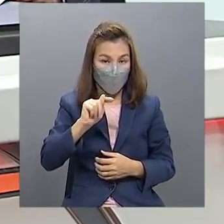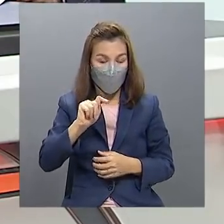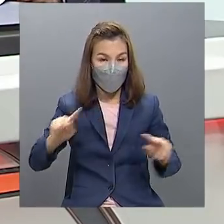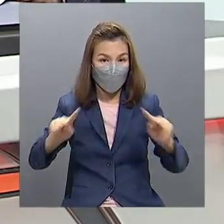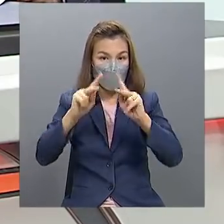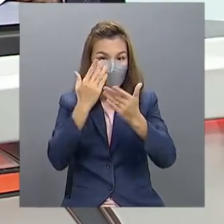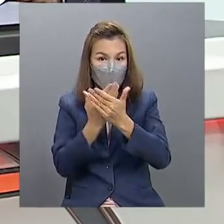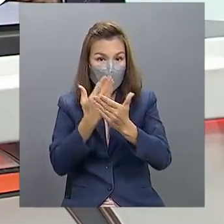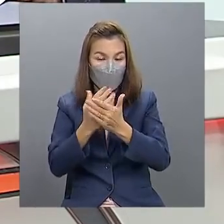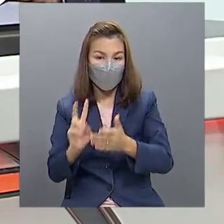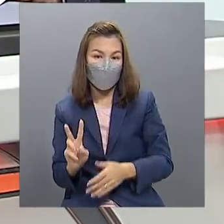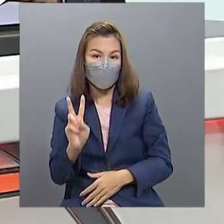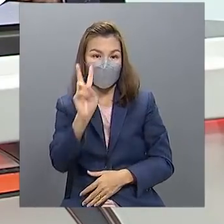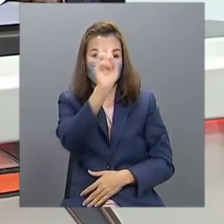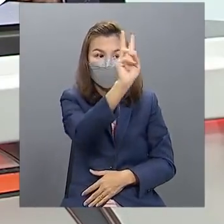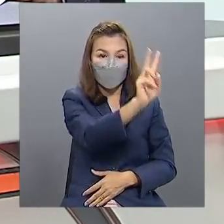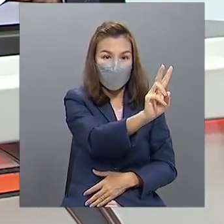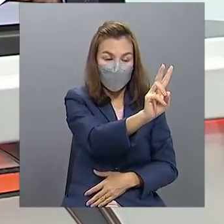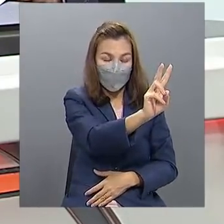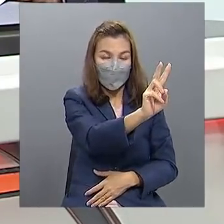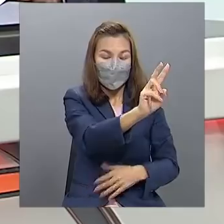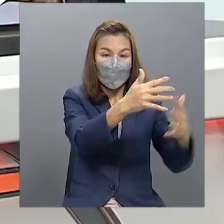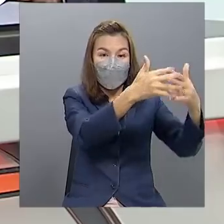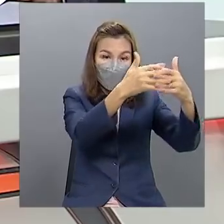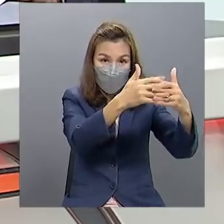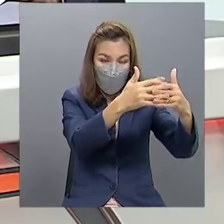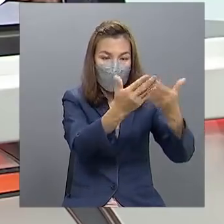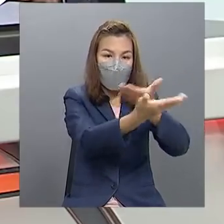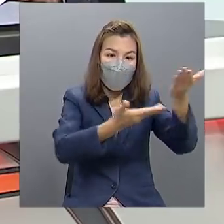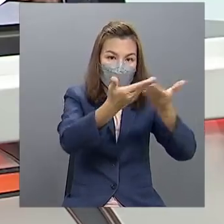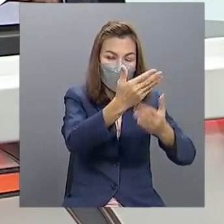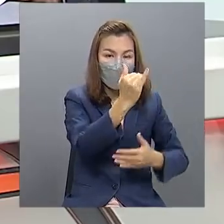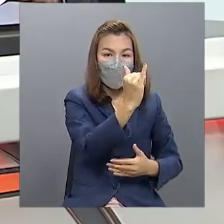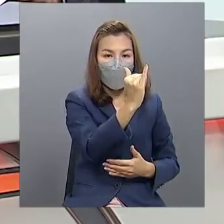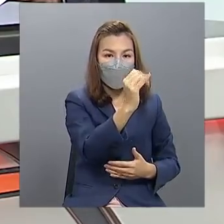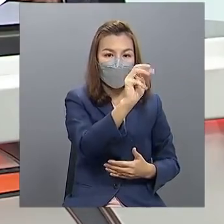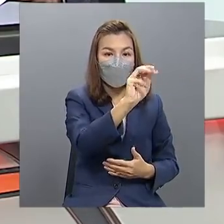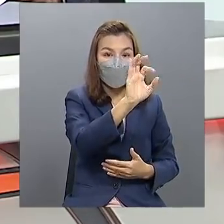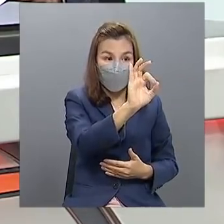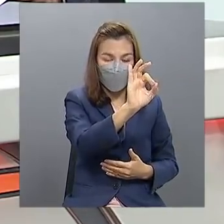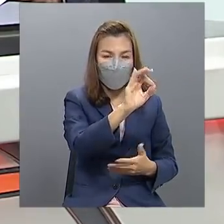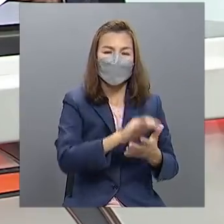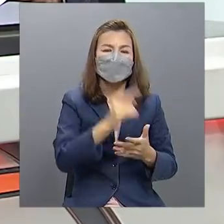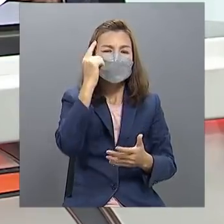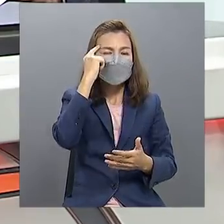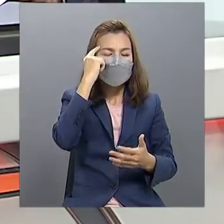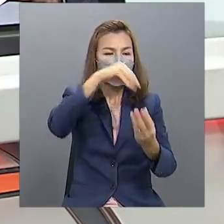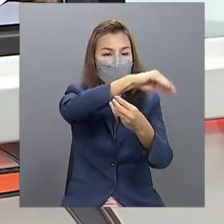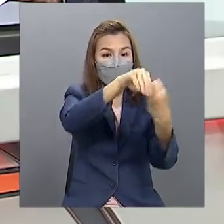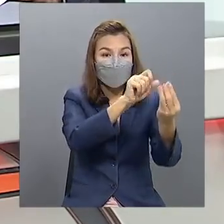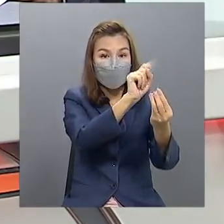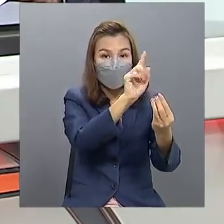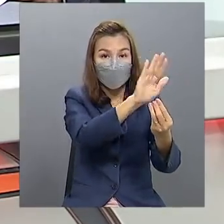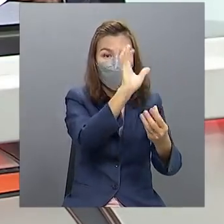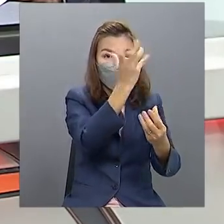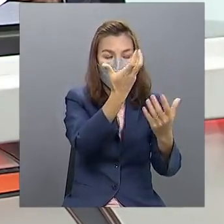ารือกับธนาคารโลกและ IMF นะครับซึ่งคาดว่ากำลังเตรียมปรับลดตัวเลขคาดการณ์การเติบโตเศรษฐกิจโลกครับขณะที่รัส